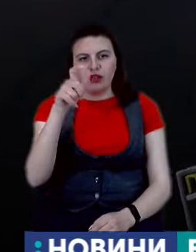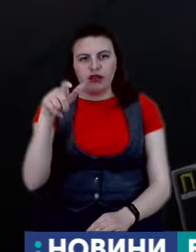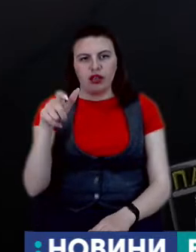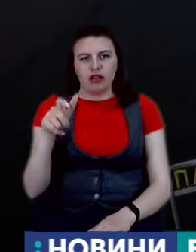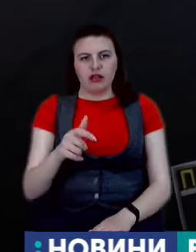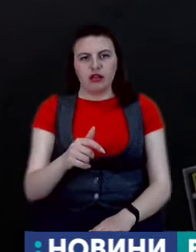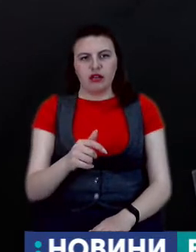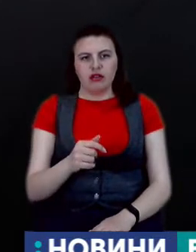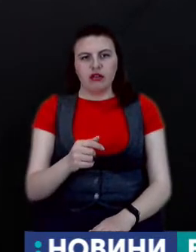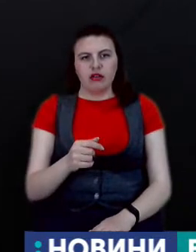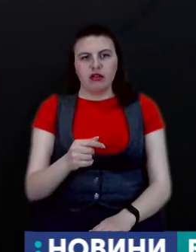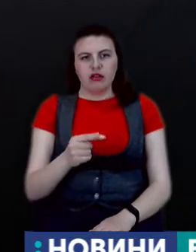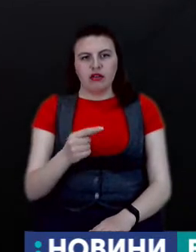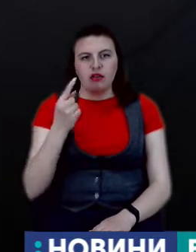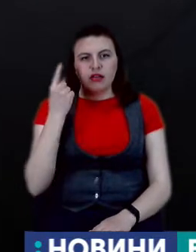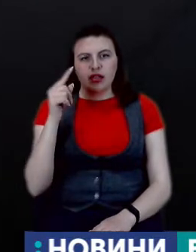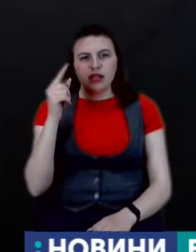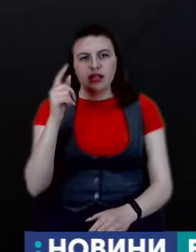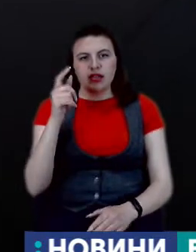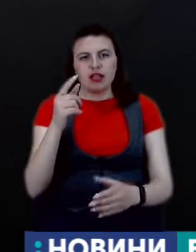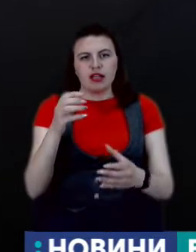Ініціативна група, 3 чоловіка